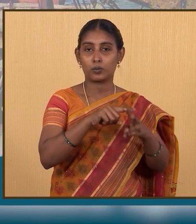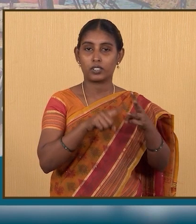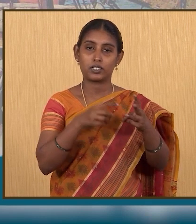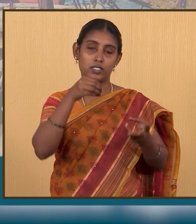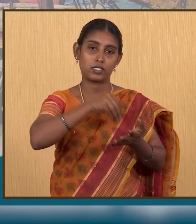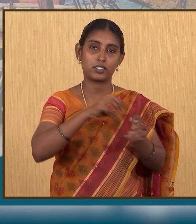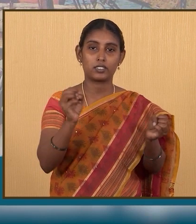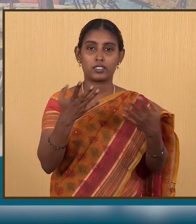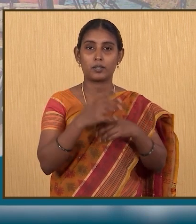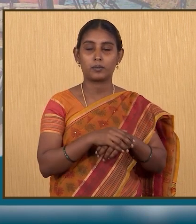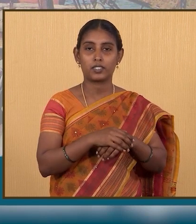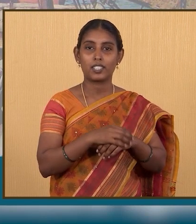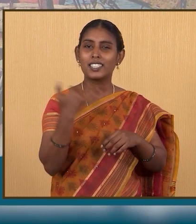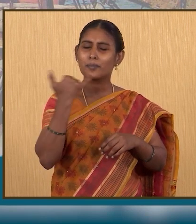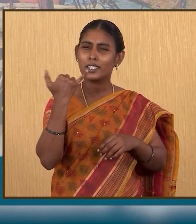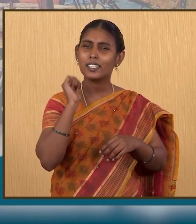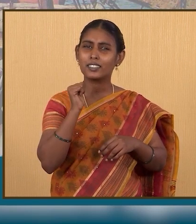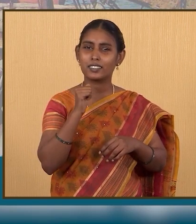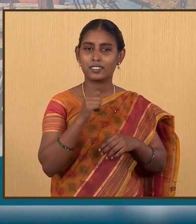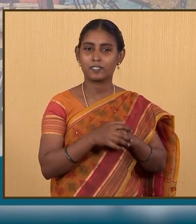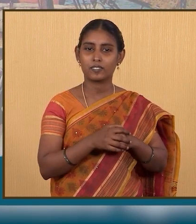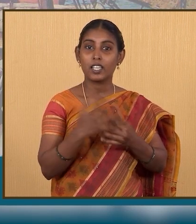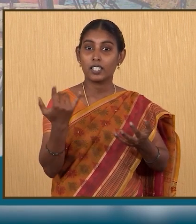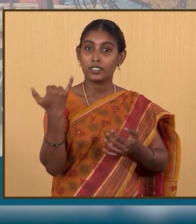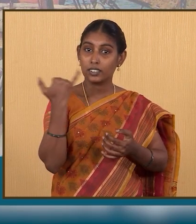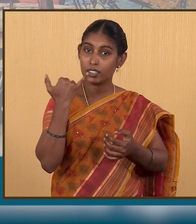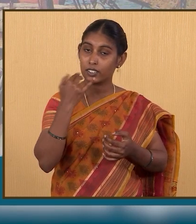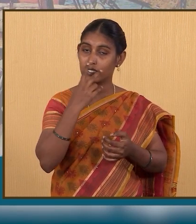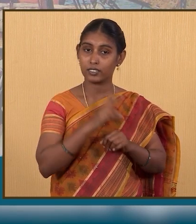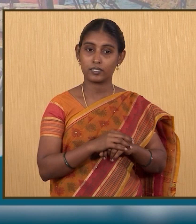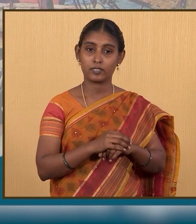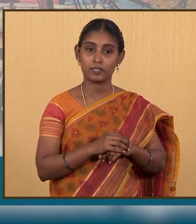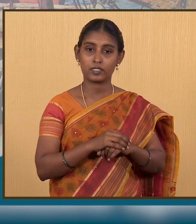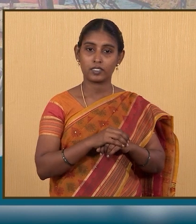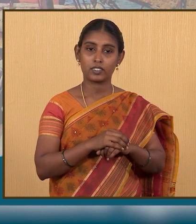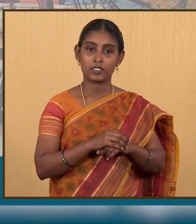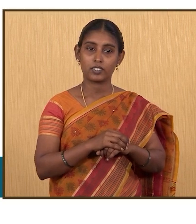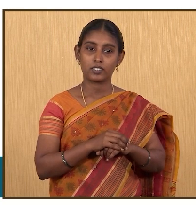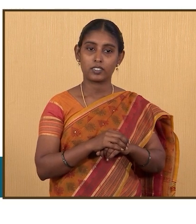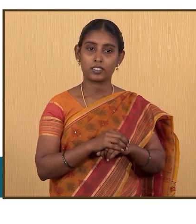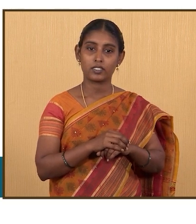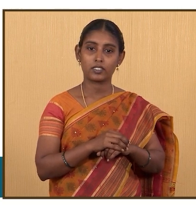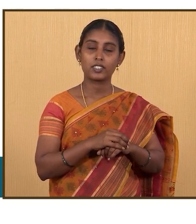கல்கத்தா. ஃபஸ்ட்டு மெட்ராஸ் பார்க்கலாம். மெட்ராஸ் அப்படிங்கிறது இப்போ இருக்கக்கூடிய சென்னை.